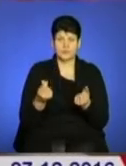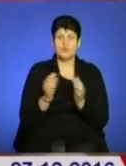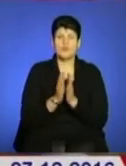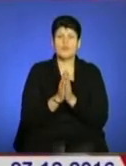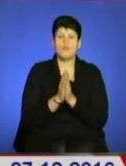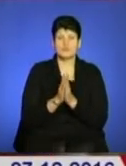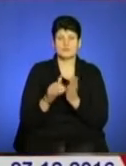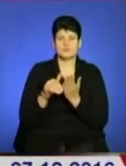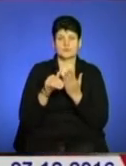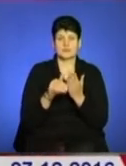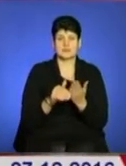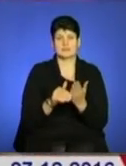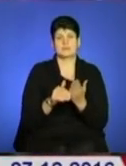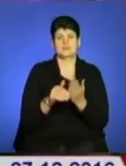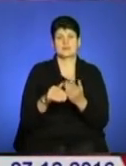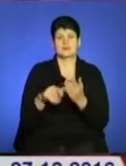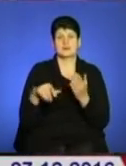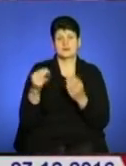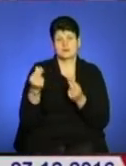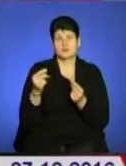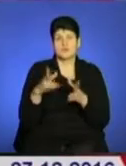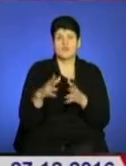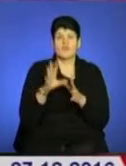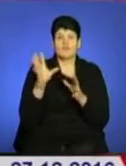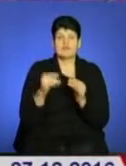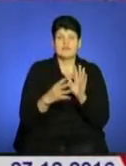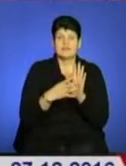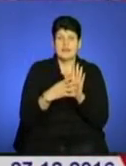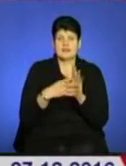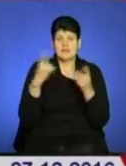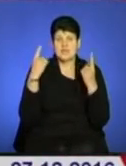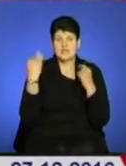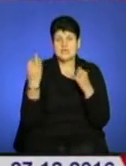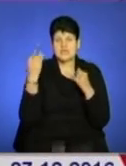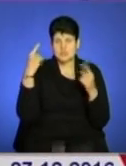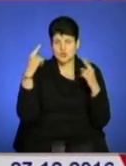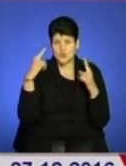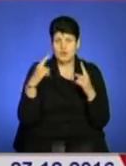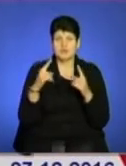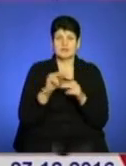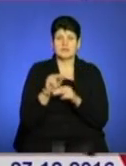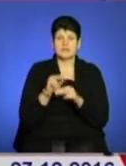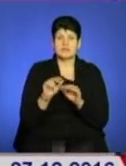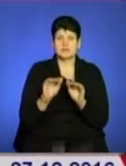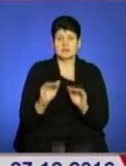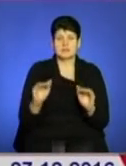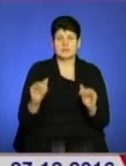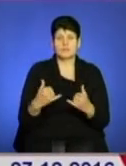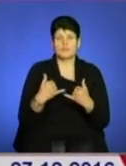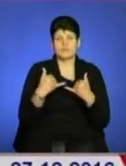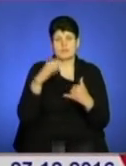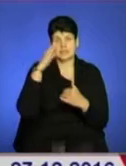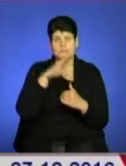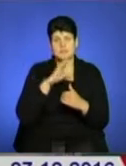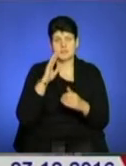просять долучатися спонсорів та меценатів. Усі 9 історій казкової збірки навчають малих читачів любити і поважати